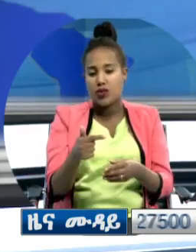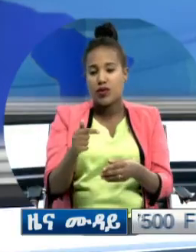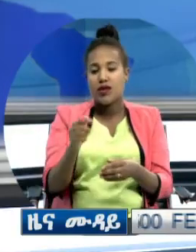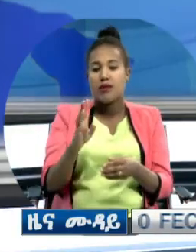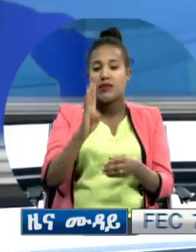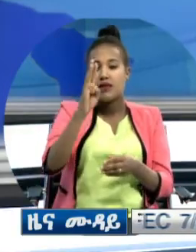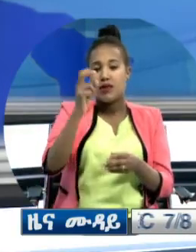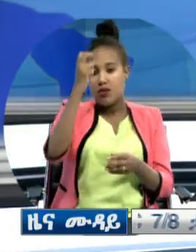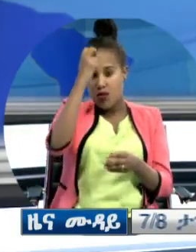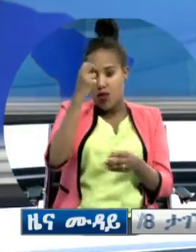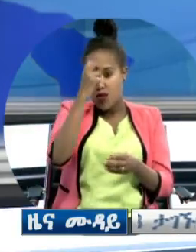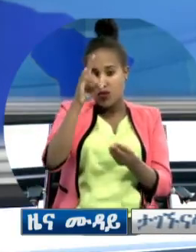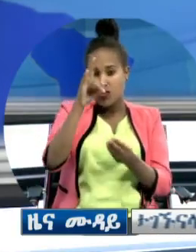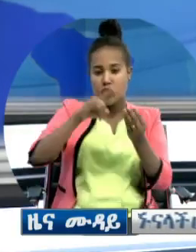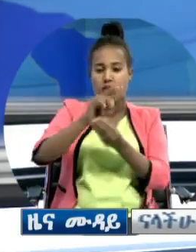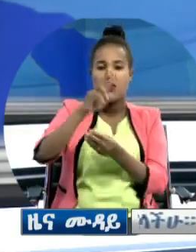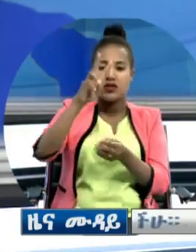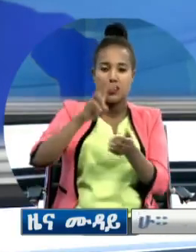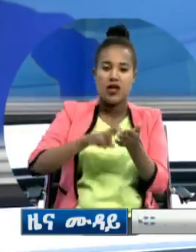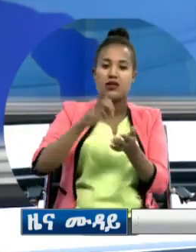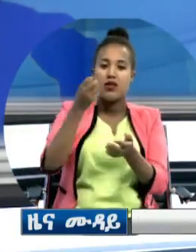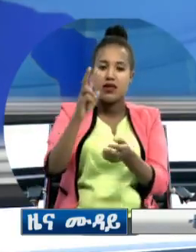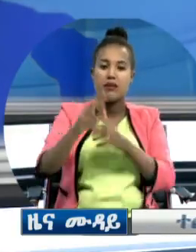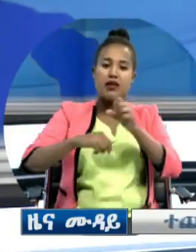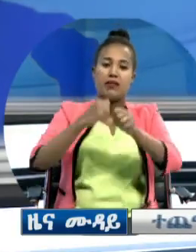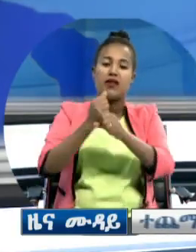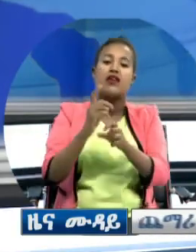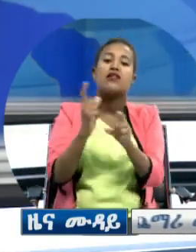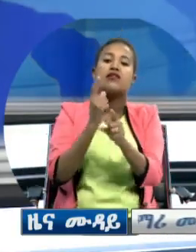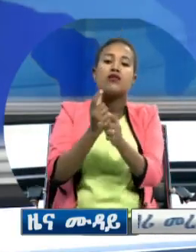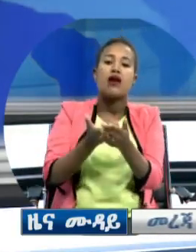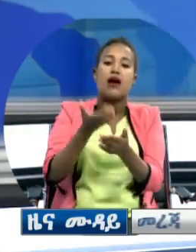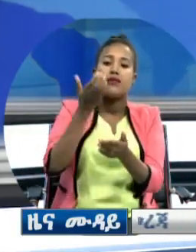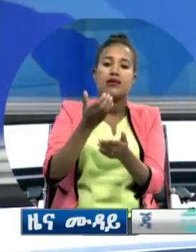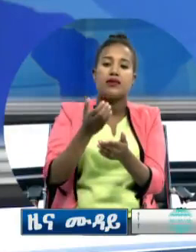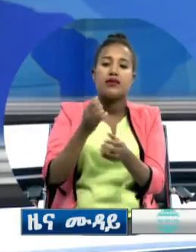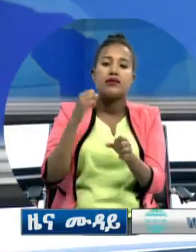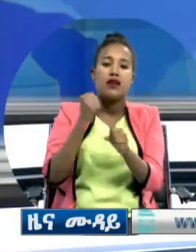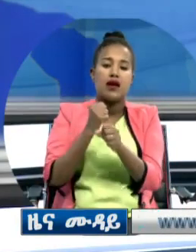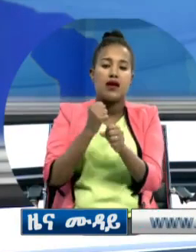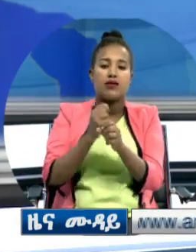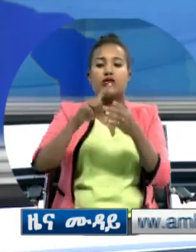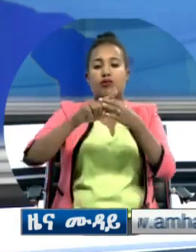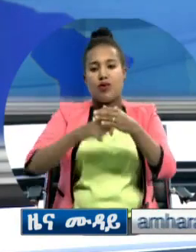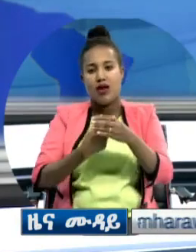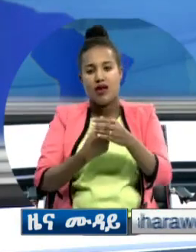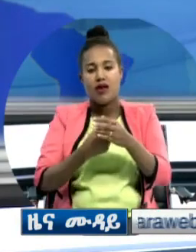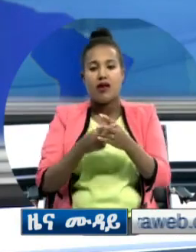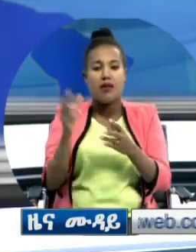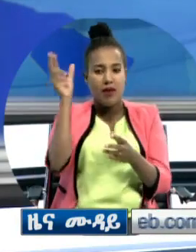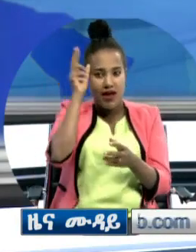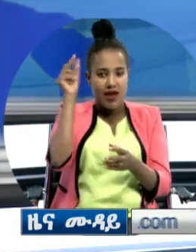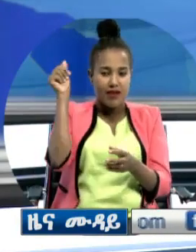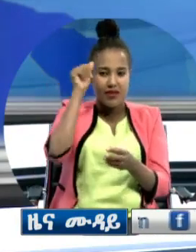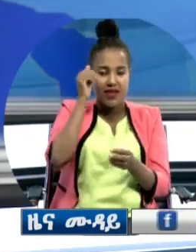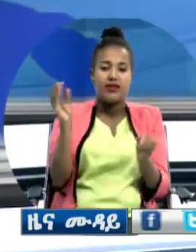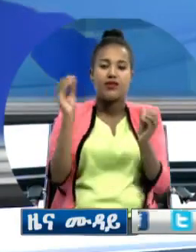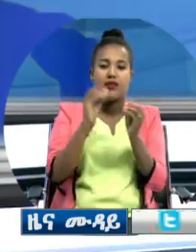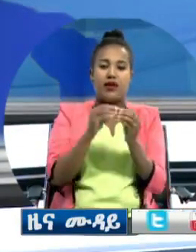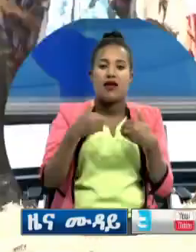በሰሜን ወሎ ዞን የ2012 ዓ.ም የተፈጥሮ ሀብት ልማት ስራ በመቄት ወረዳ ተጀምሯል። ባላለምየ ተጨማሪ